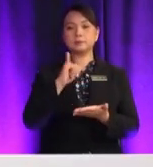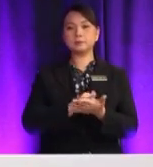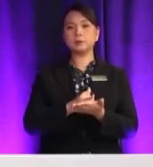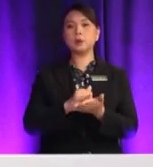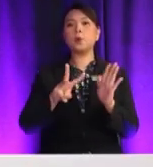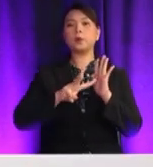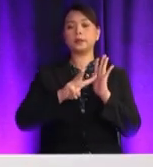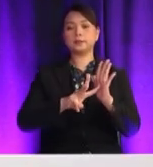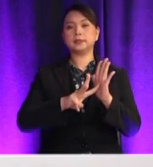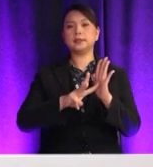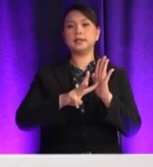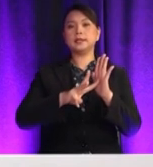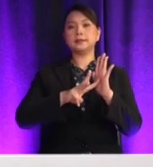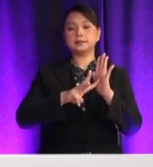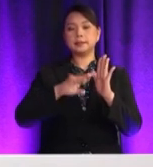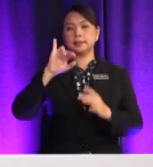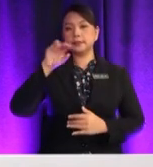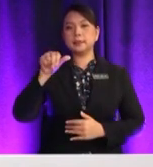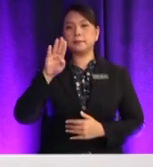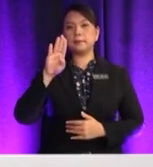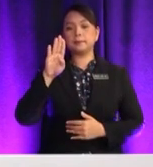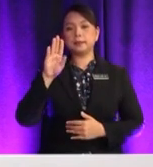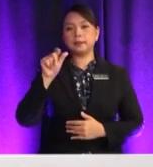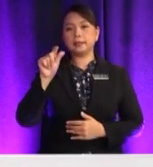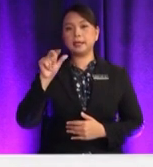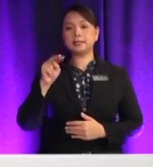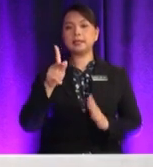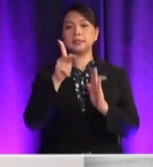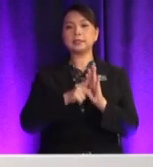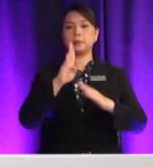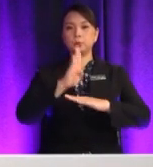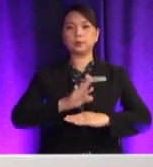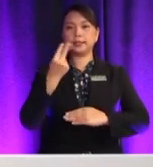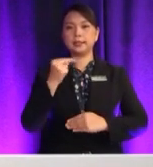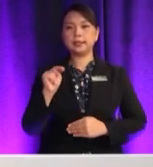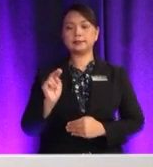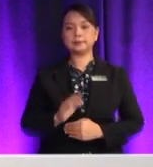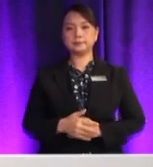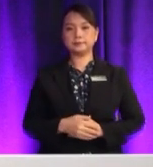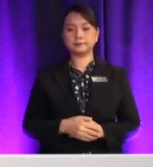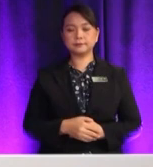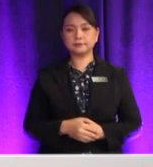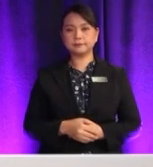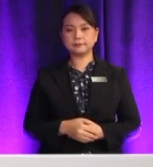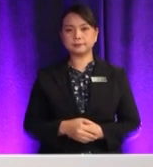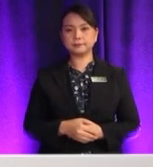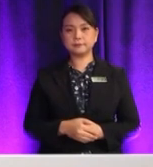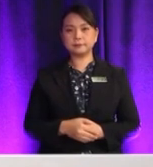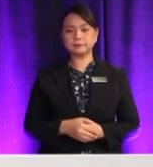Kebudayaan. Silakan kertas itu, kita tengok siapa. Tak ada. Tarwina,